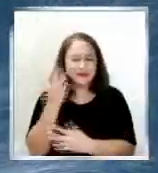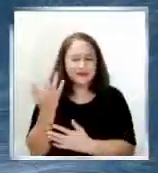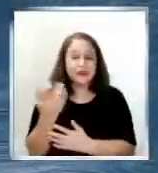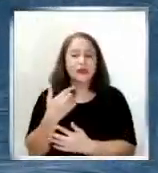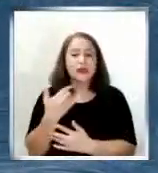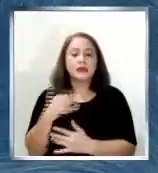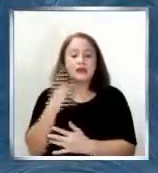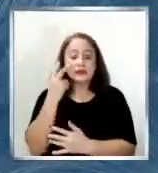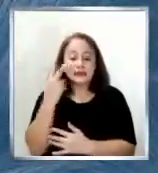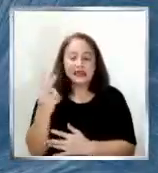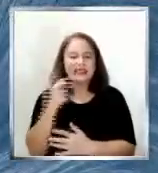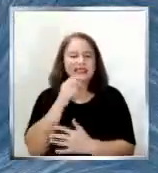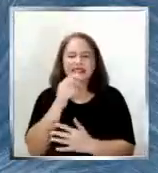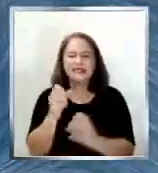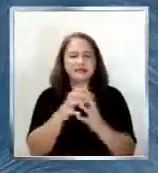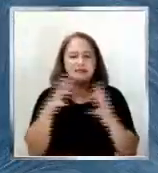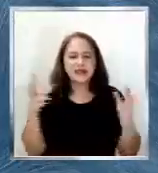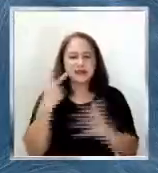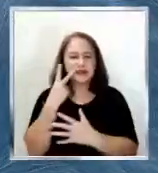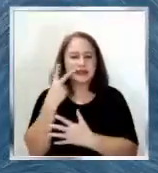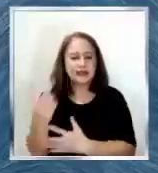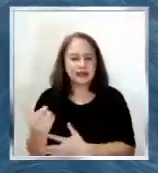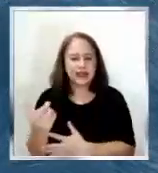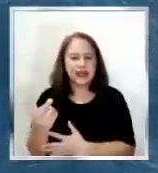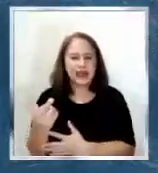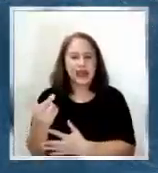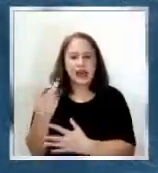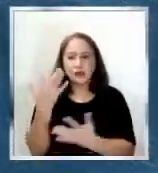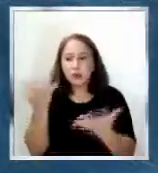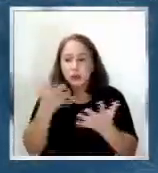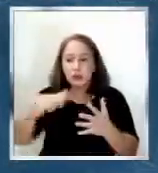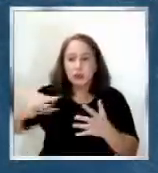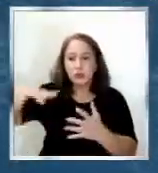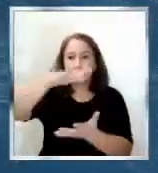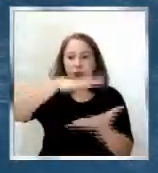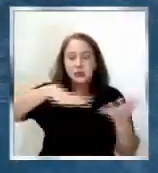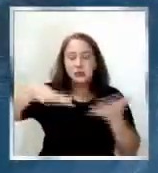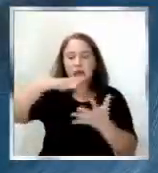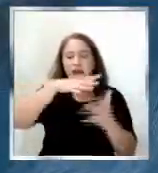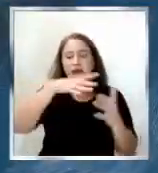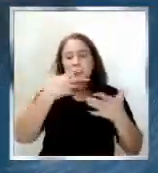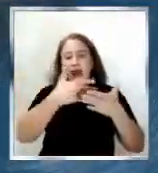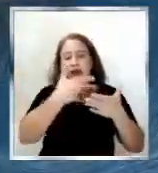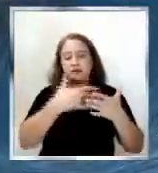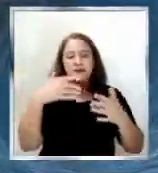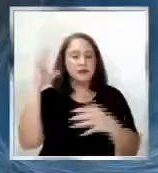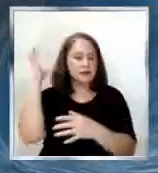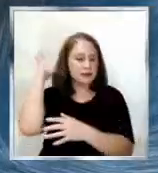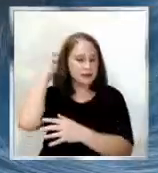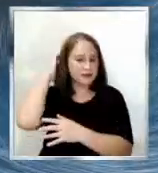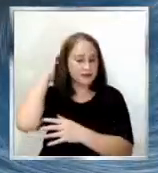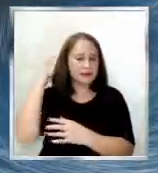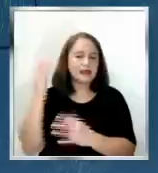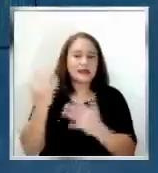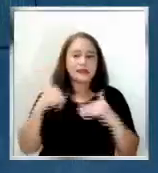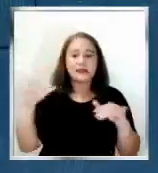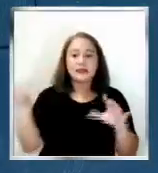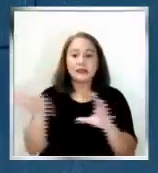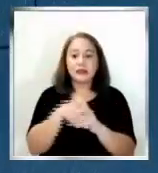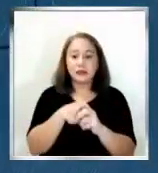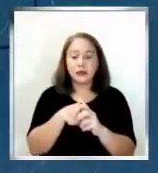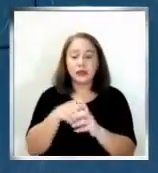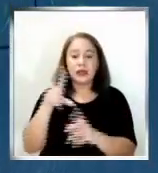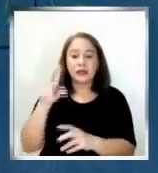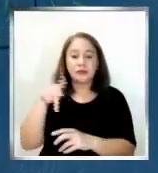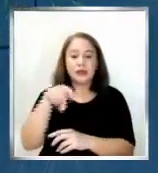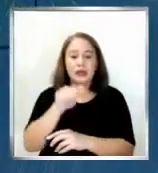masyadong kitang-kita yung kanyang sirkulasyon habang lumalapit dyan sa may Mindanao. Nakapaloob ang nasa aming LPA sa mas malaking